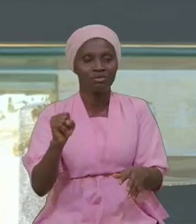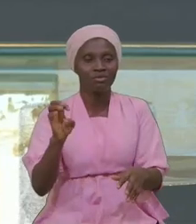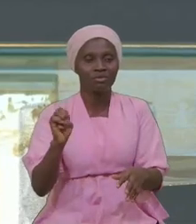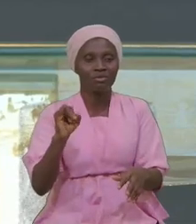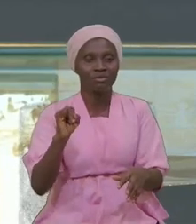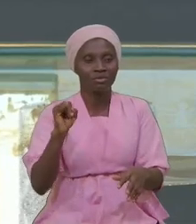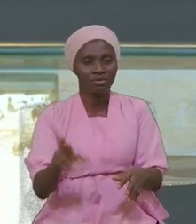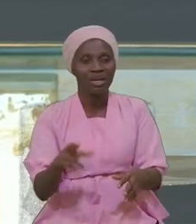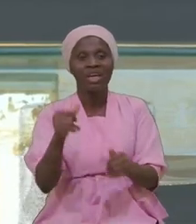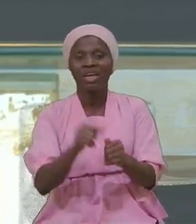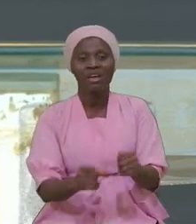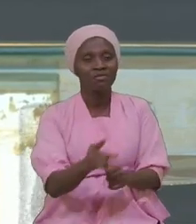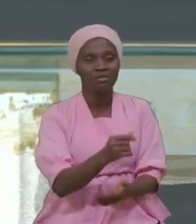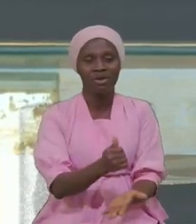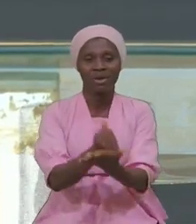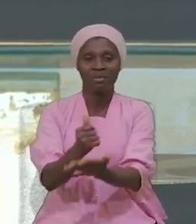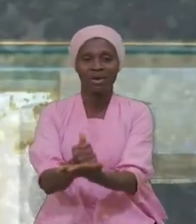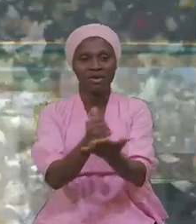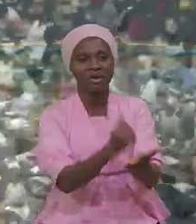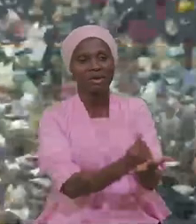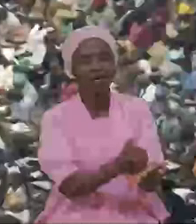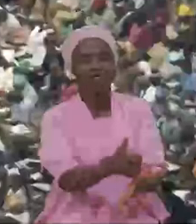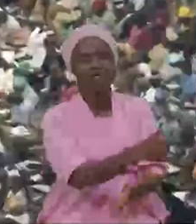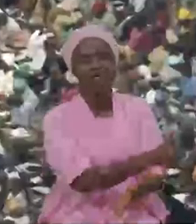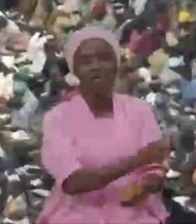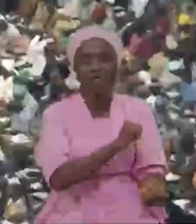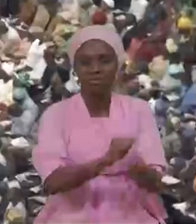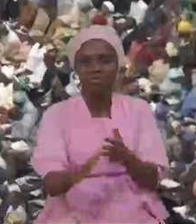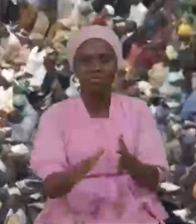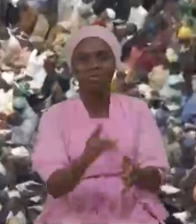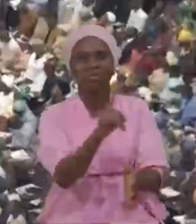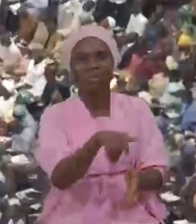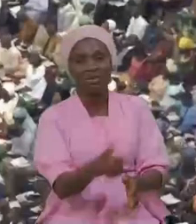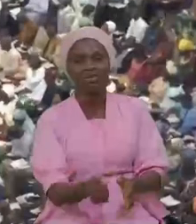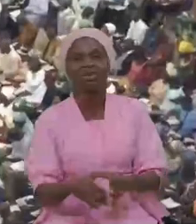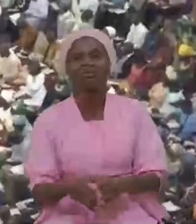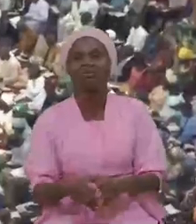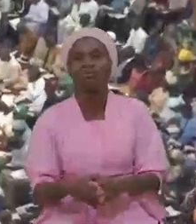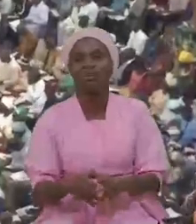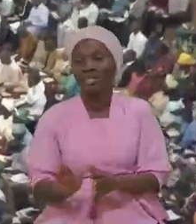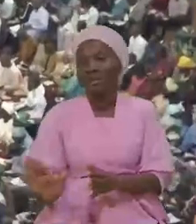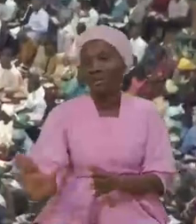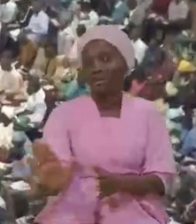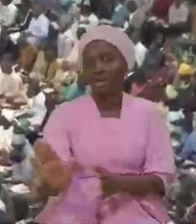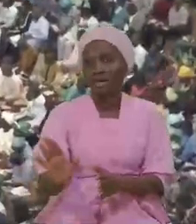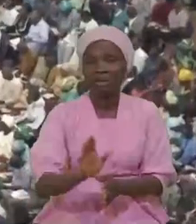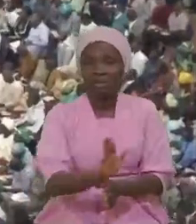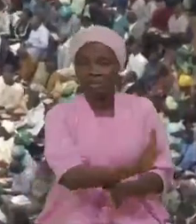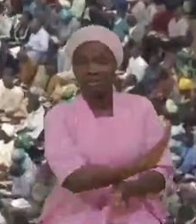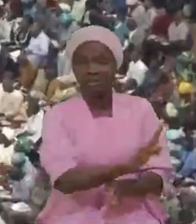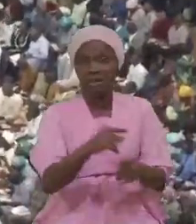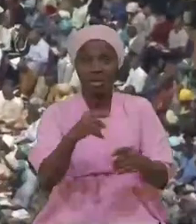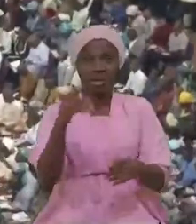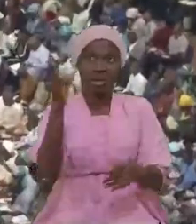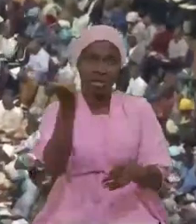ils cédèrent les uns les autres à se détruire. Leurs flèches ne vous toucheront pas. Leurs épées ne